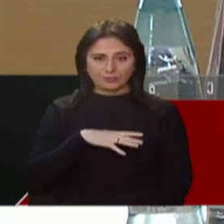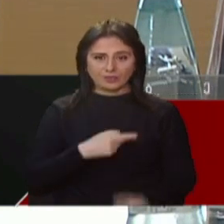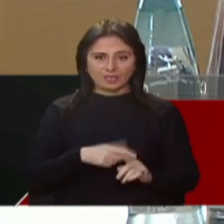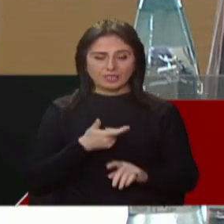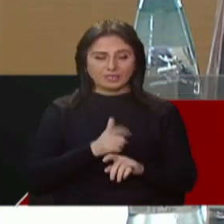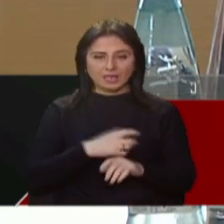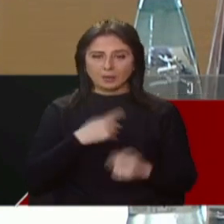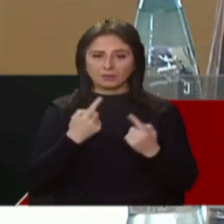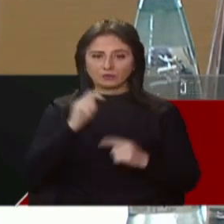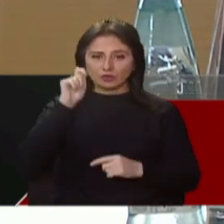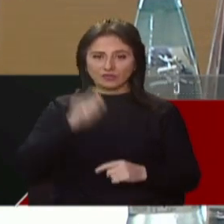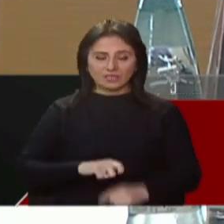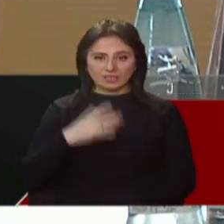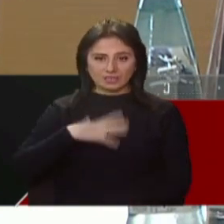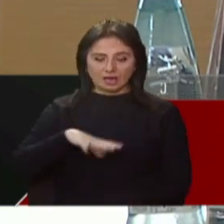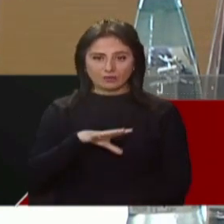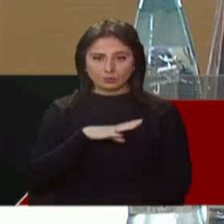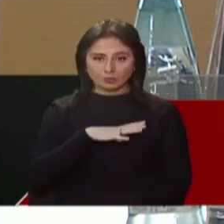ხო ძალიან მნიშვნელოვანი ვიზიტი საქართველოში.